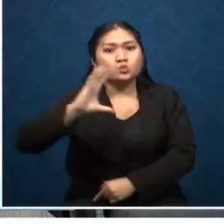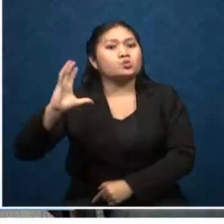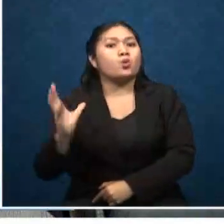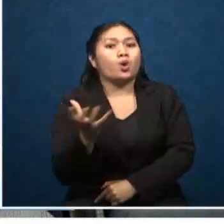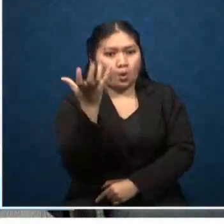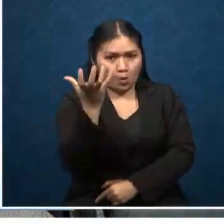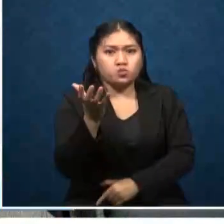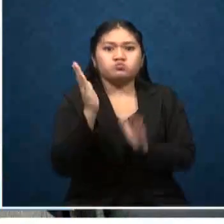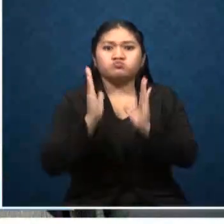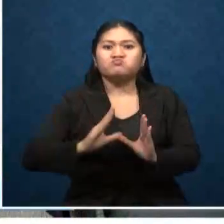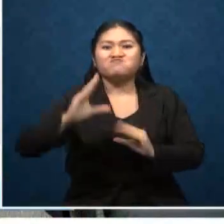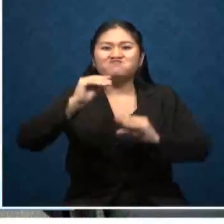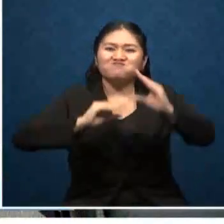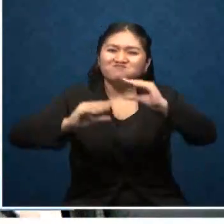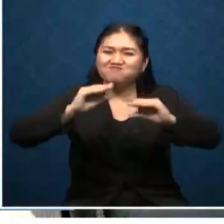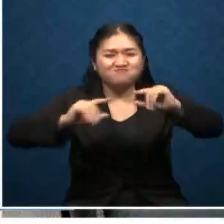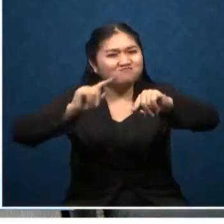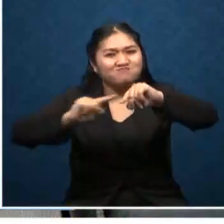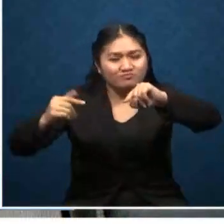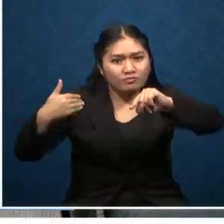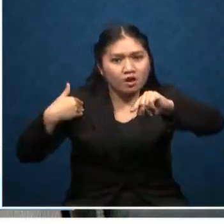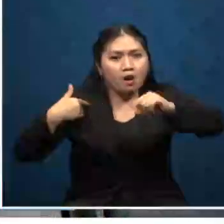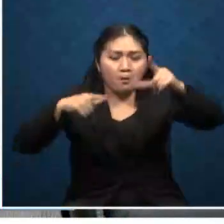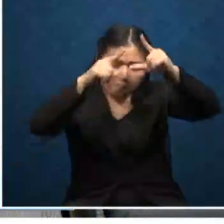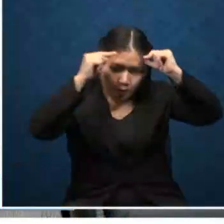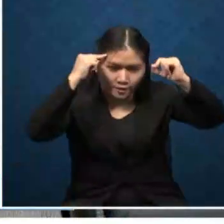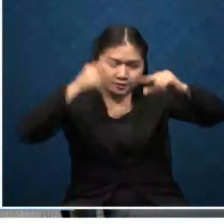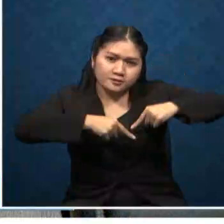พยาบาลมีความเสียสระ